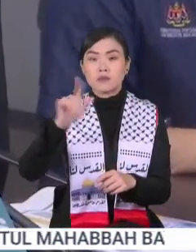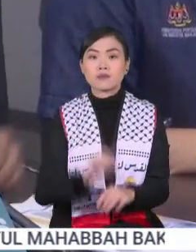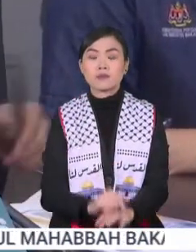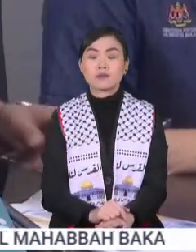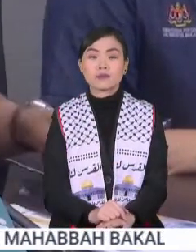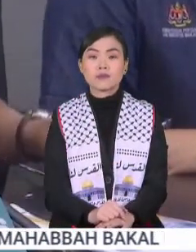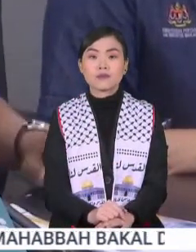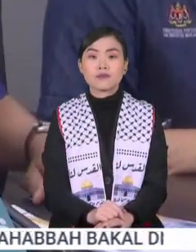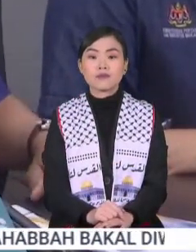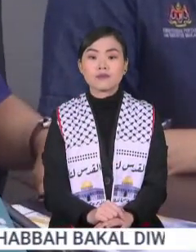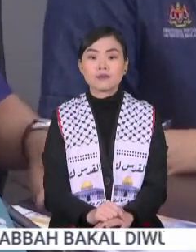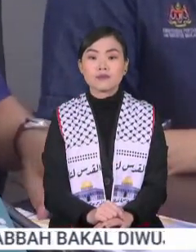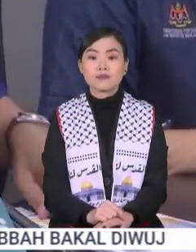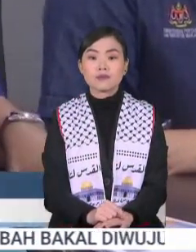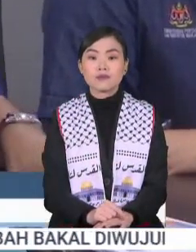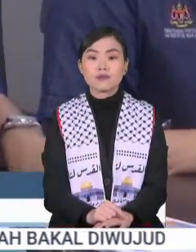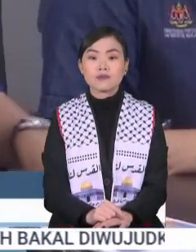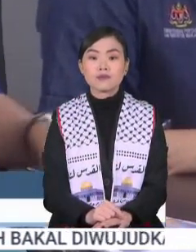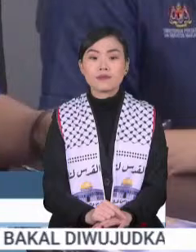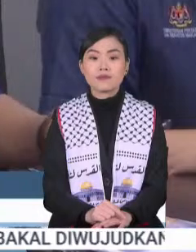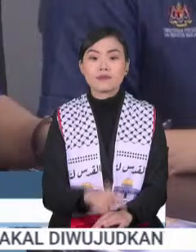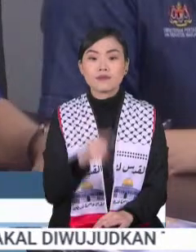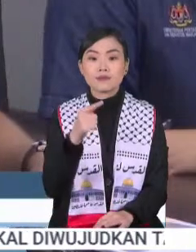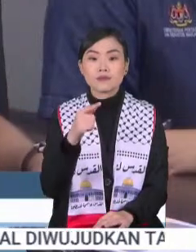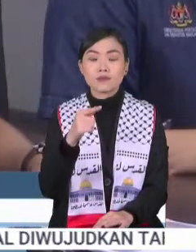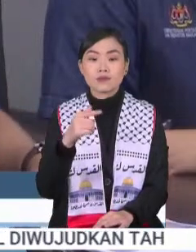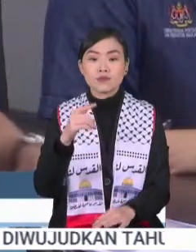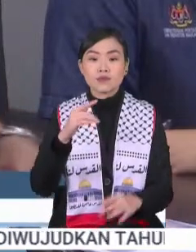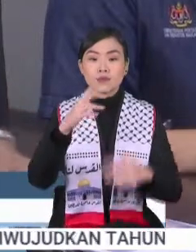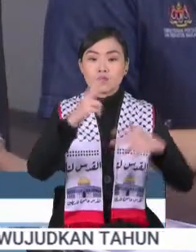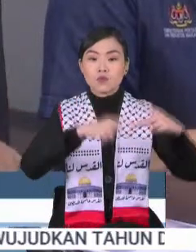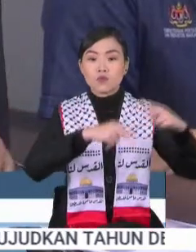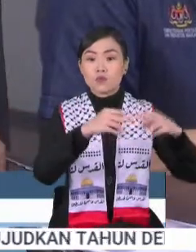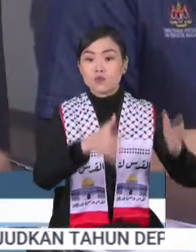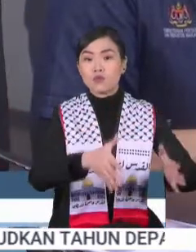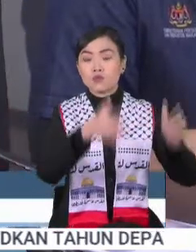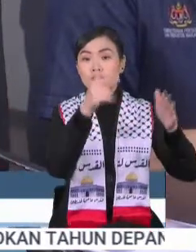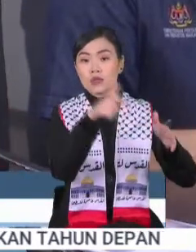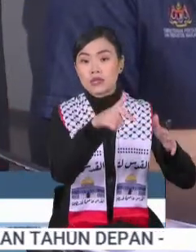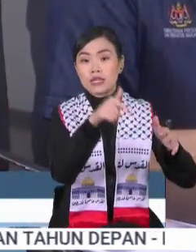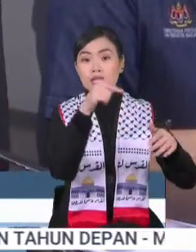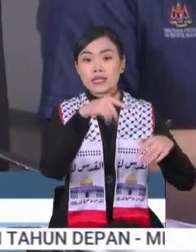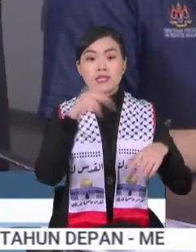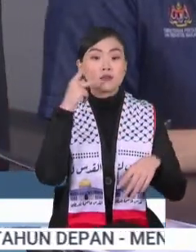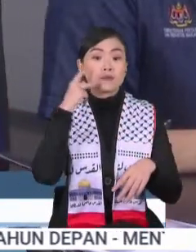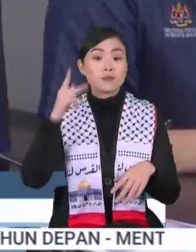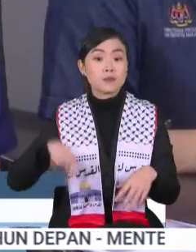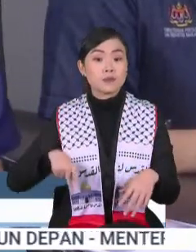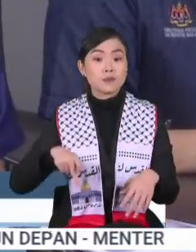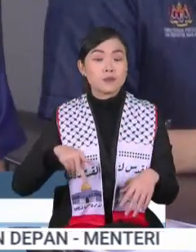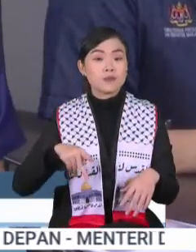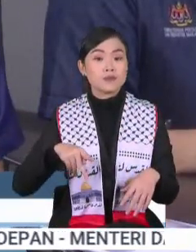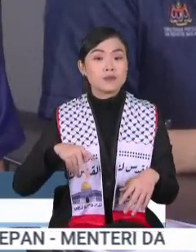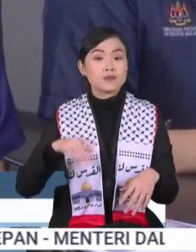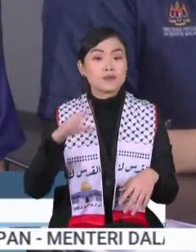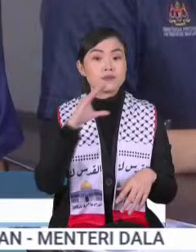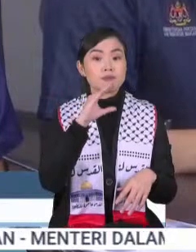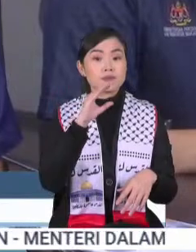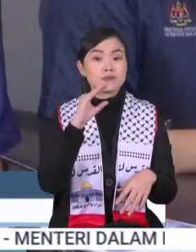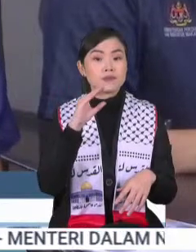bako di samping Kompleks kita di bendawa di band Kuching ini kita ada dan juga